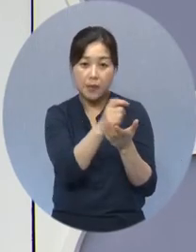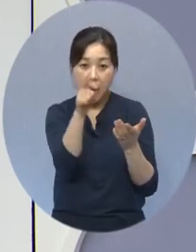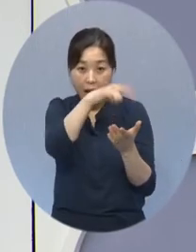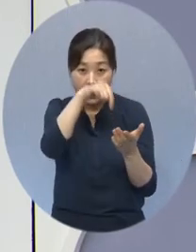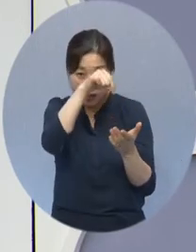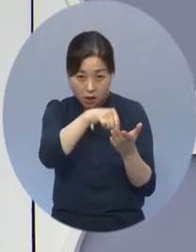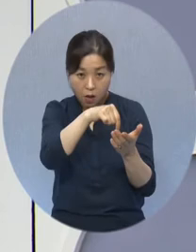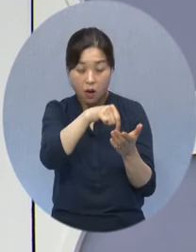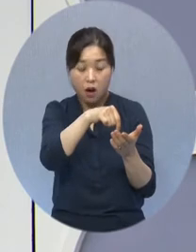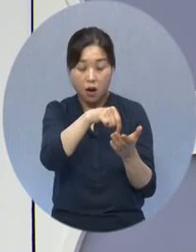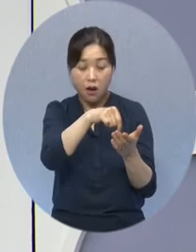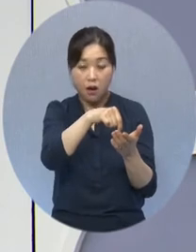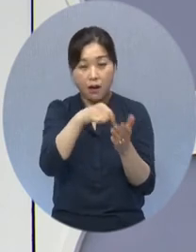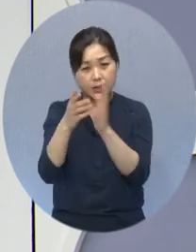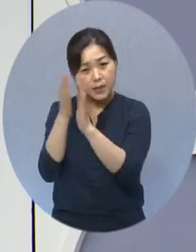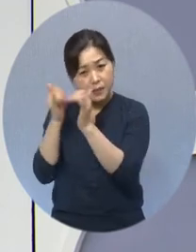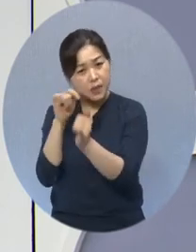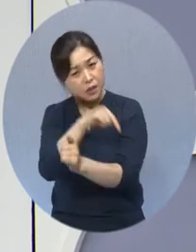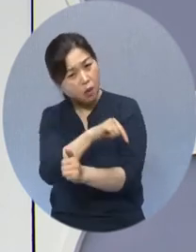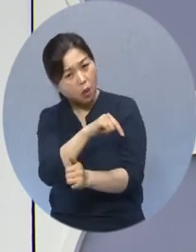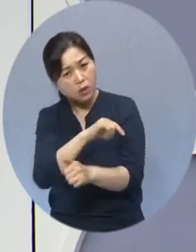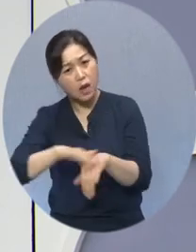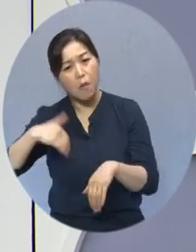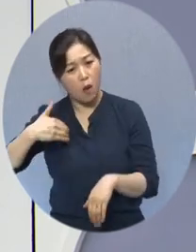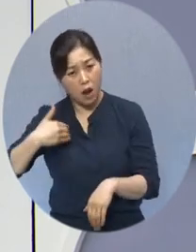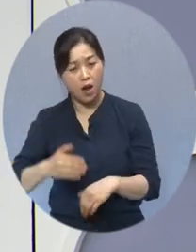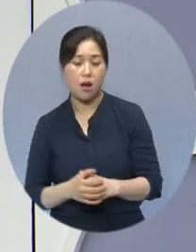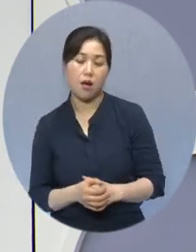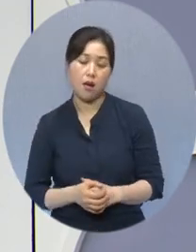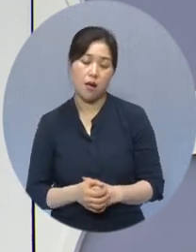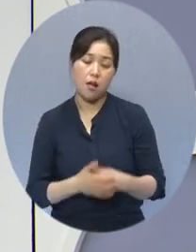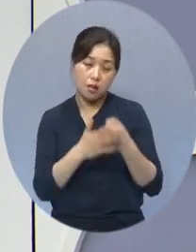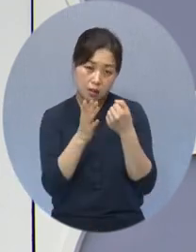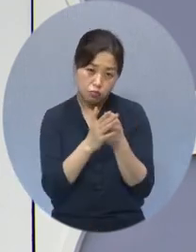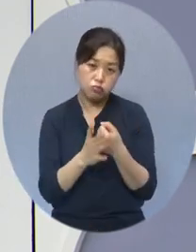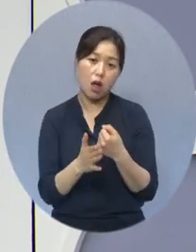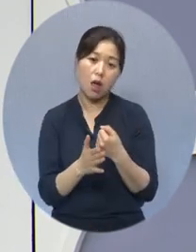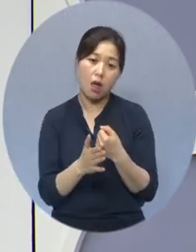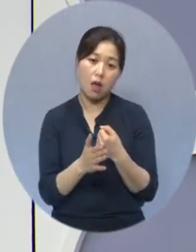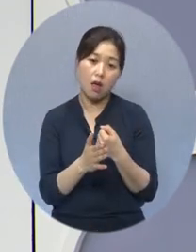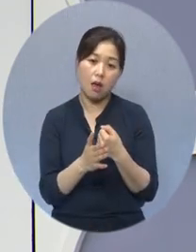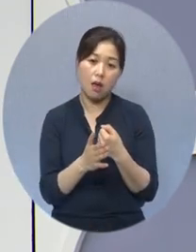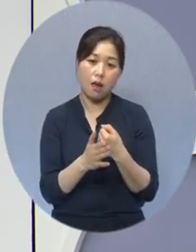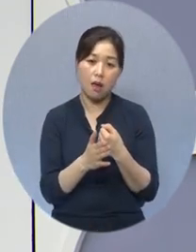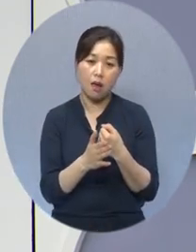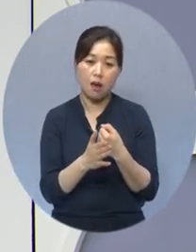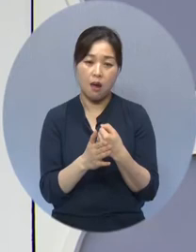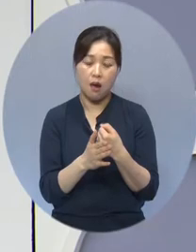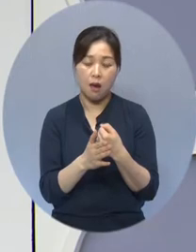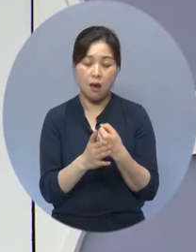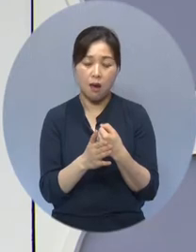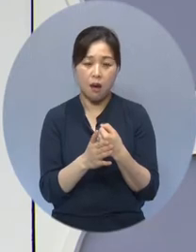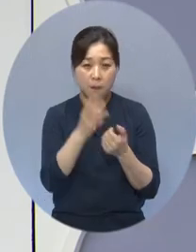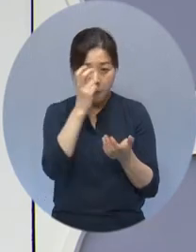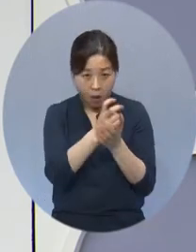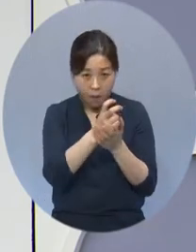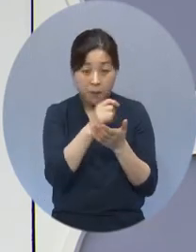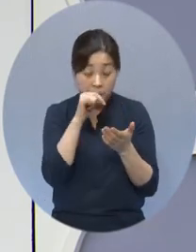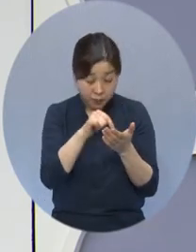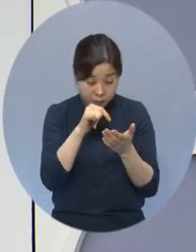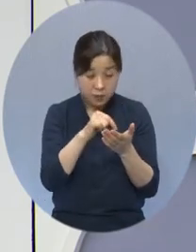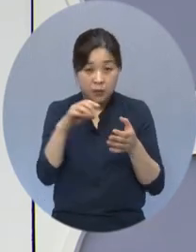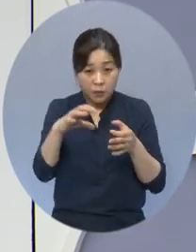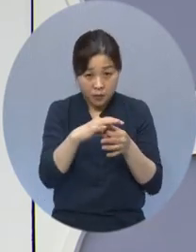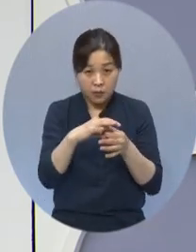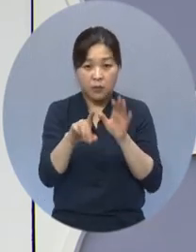것들을 우리 시민들이 잘 몰라요. 그렇죠. 네. 그러다 보니까 그것에 대한 의식의 계획에 대한 부분에